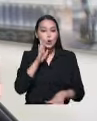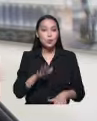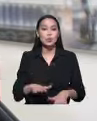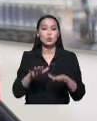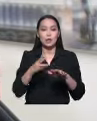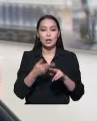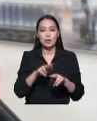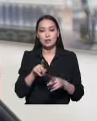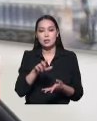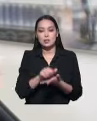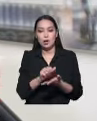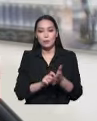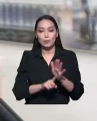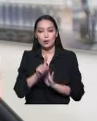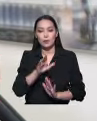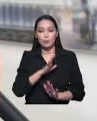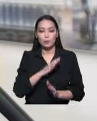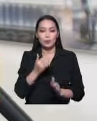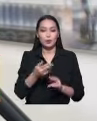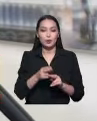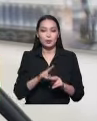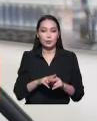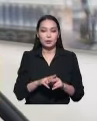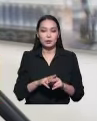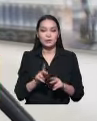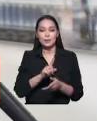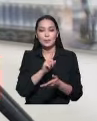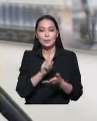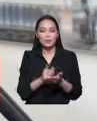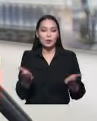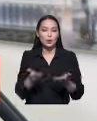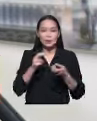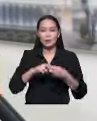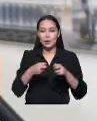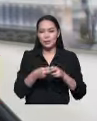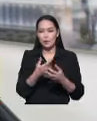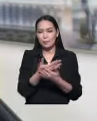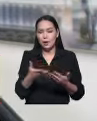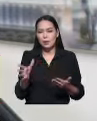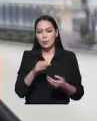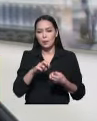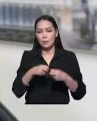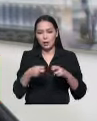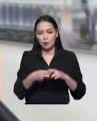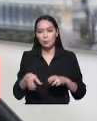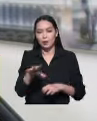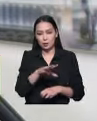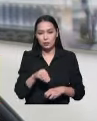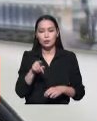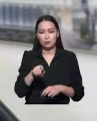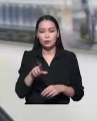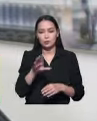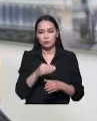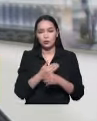байланысты. Яғни ол жерде де көтерілген мәселелердің барлығы осы қазіргі қиын кезде